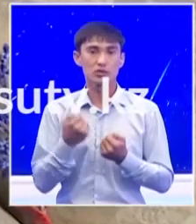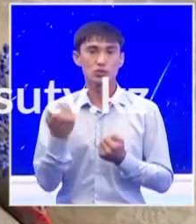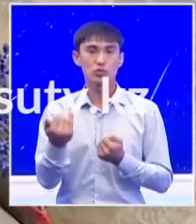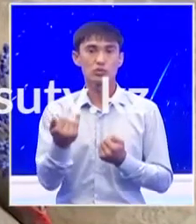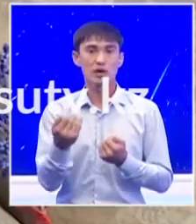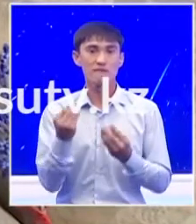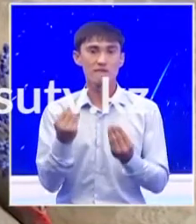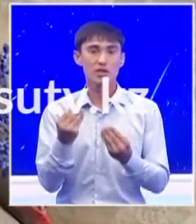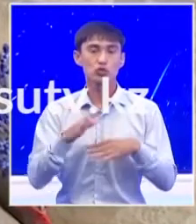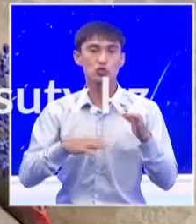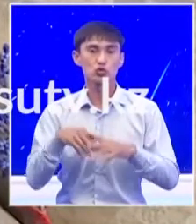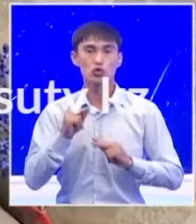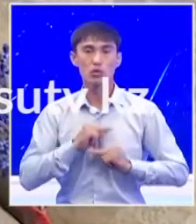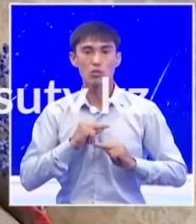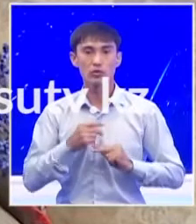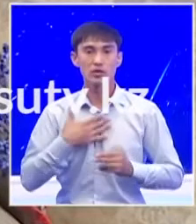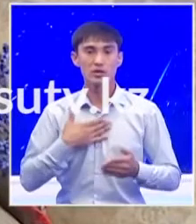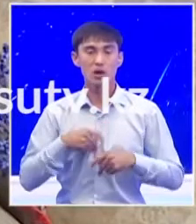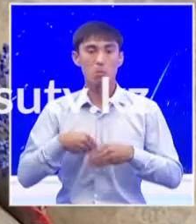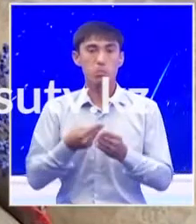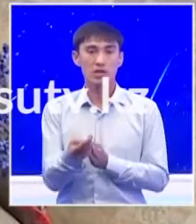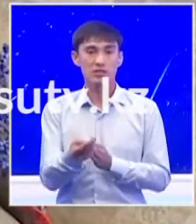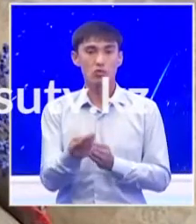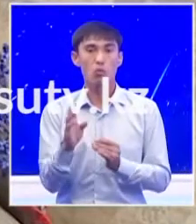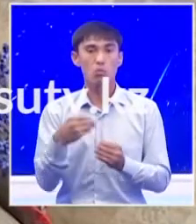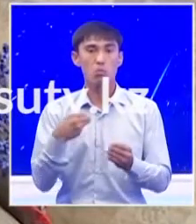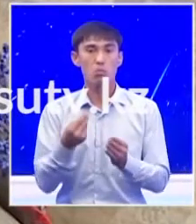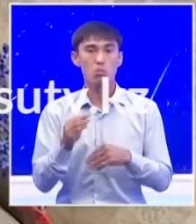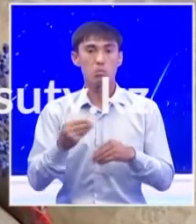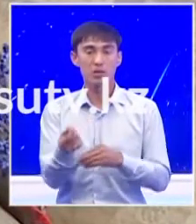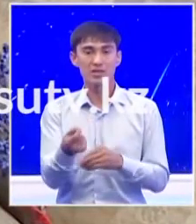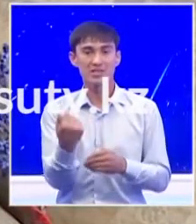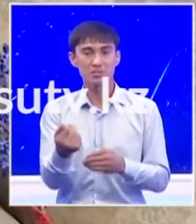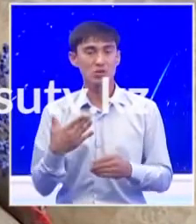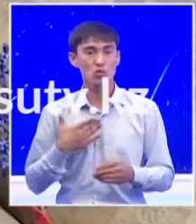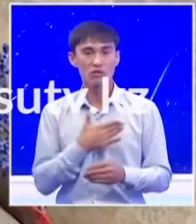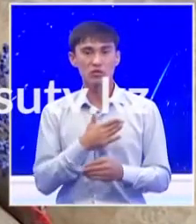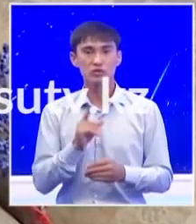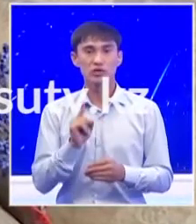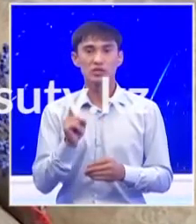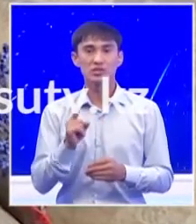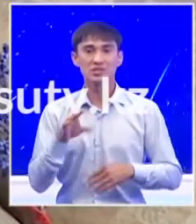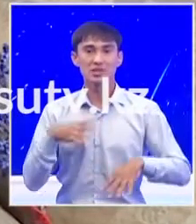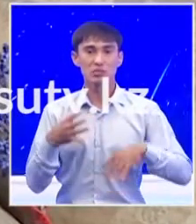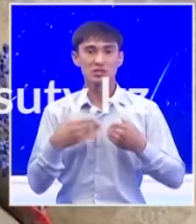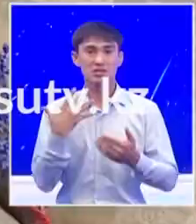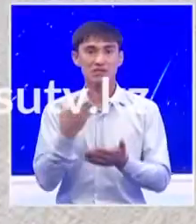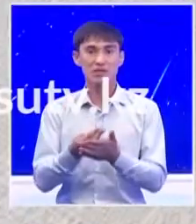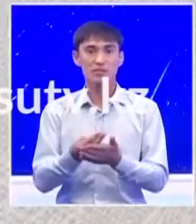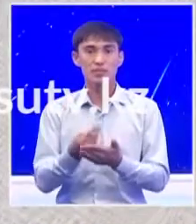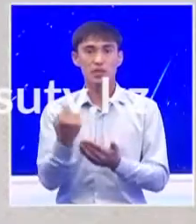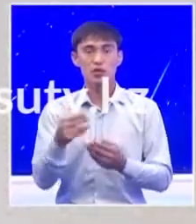вещь ручной работы и оплачивает, да, он платит тебе за удовольствие заниматься твоим любимым